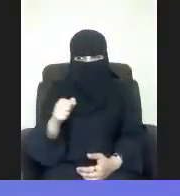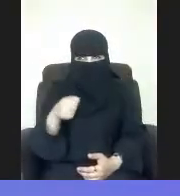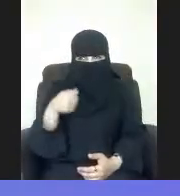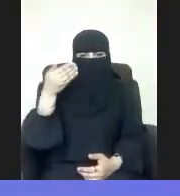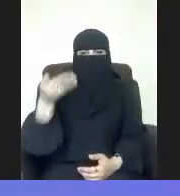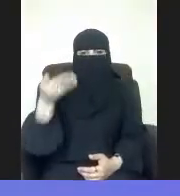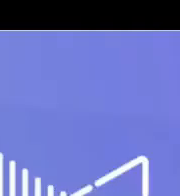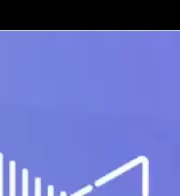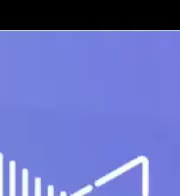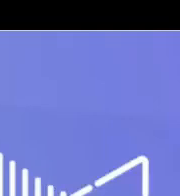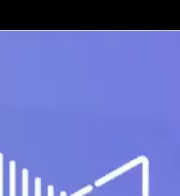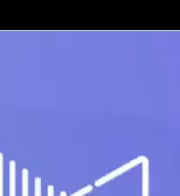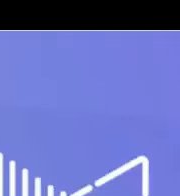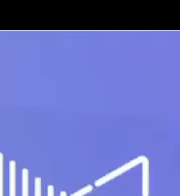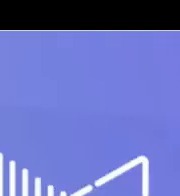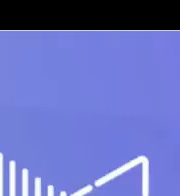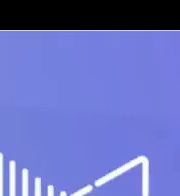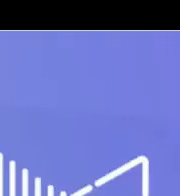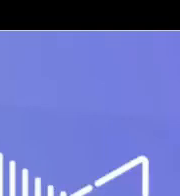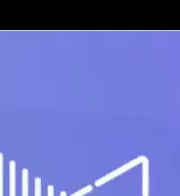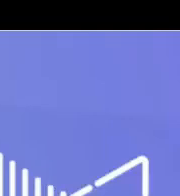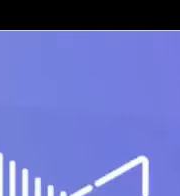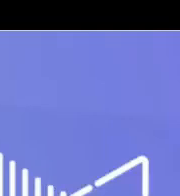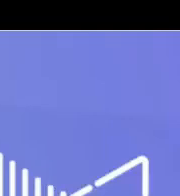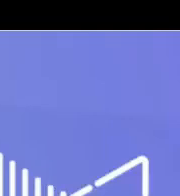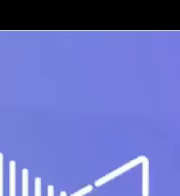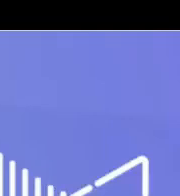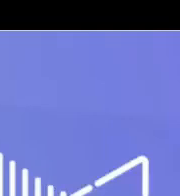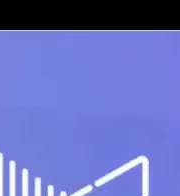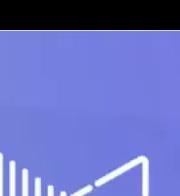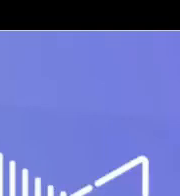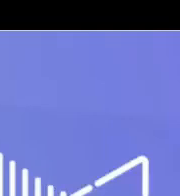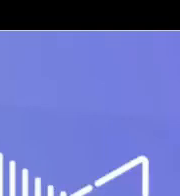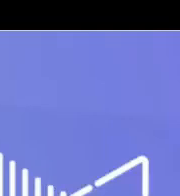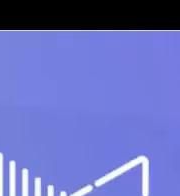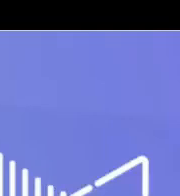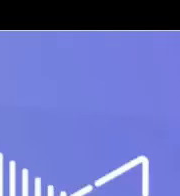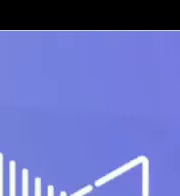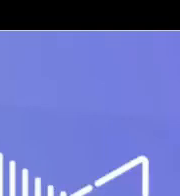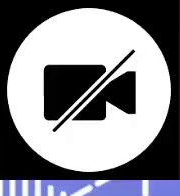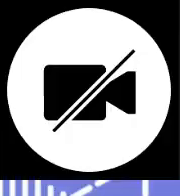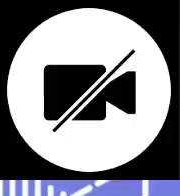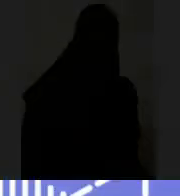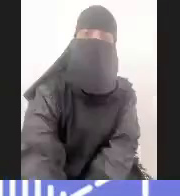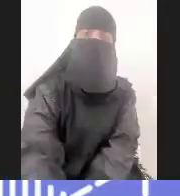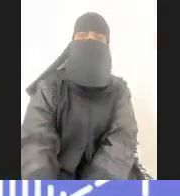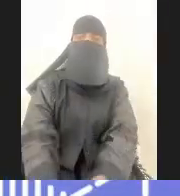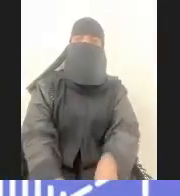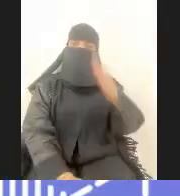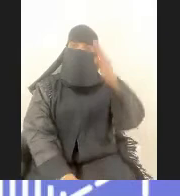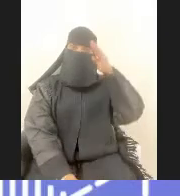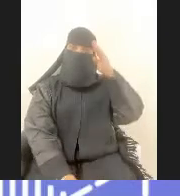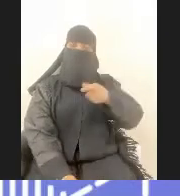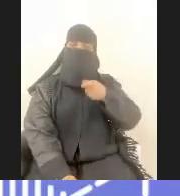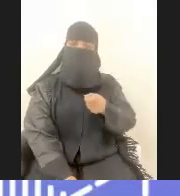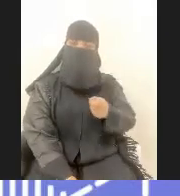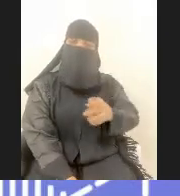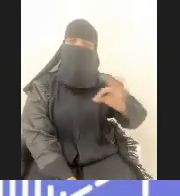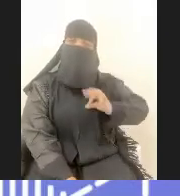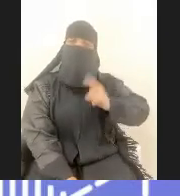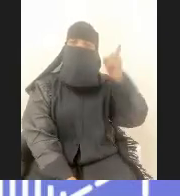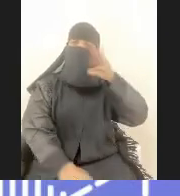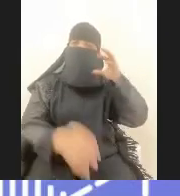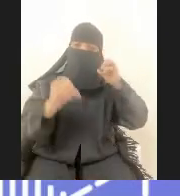من 10 دقائق ونرجع. السلام عليكم ورحمة الله وبركاته، عدنا لكم مرة